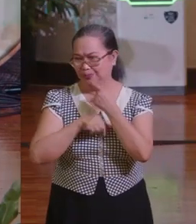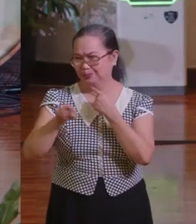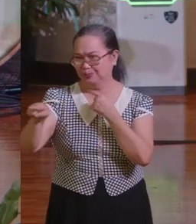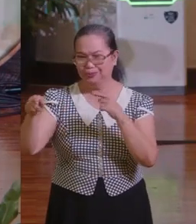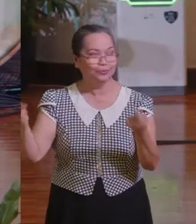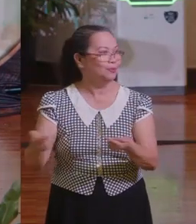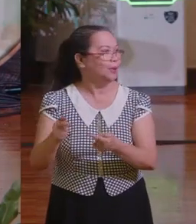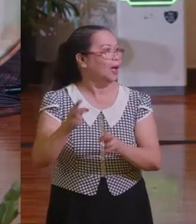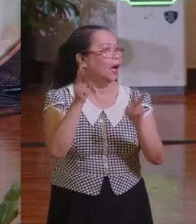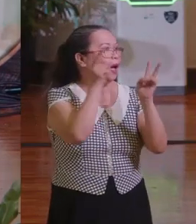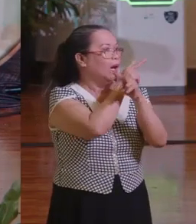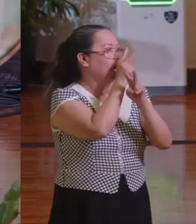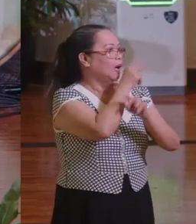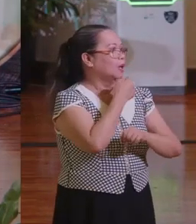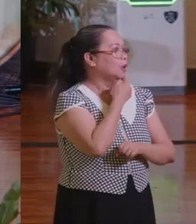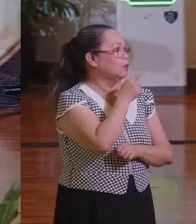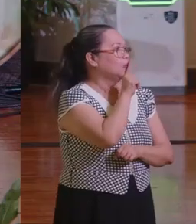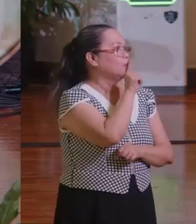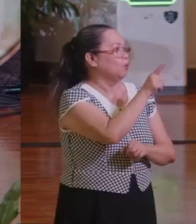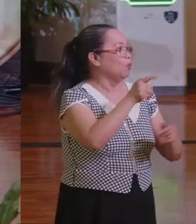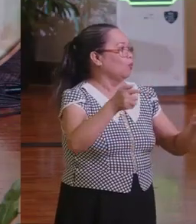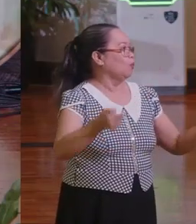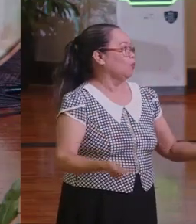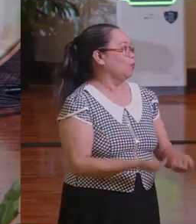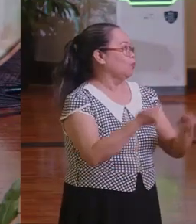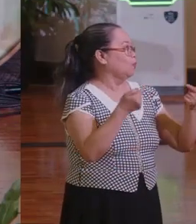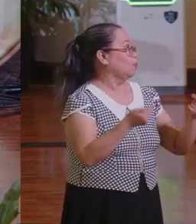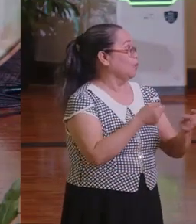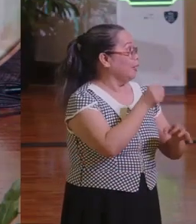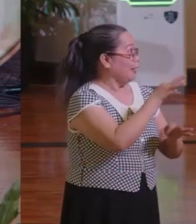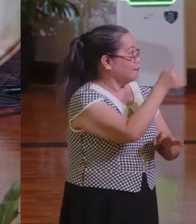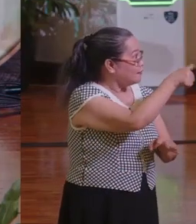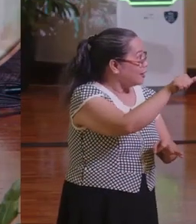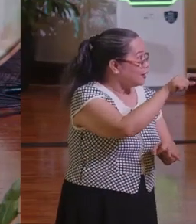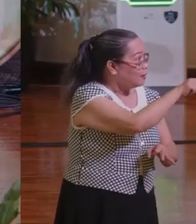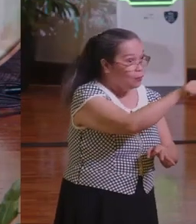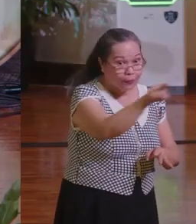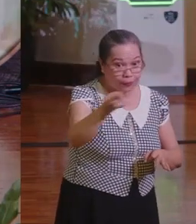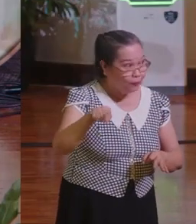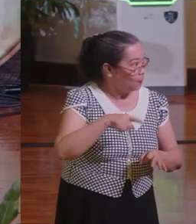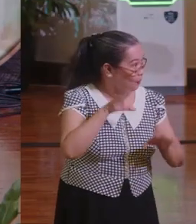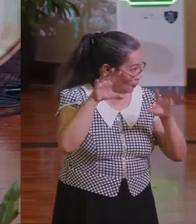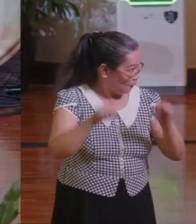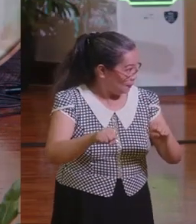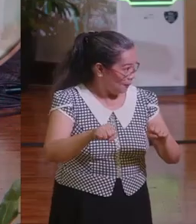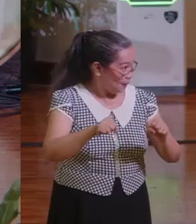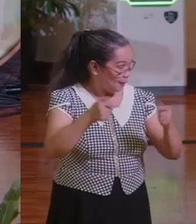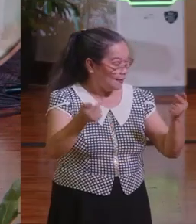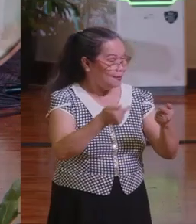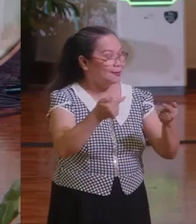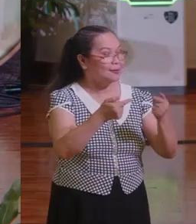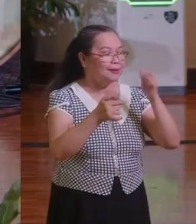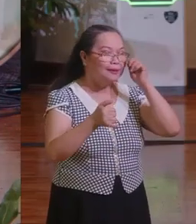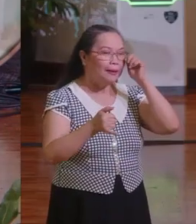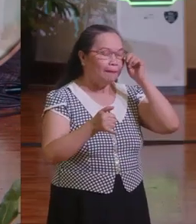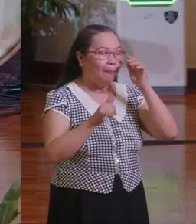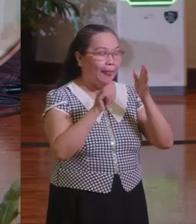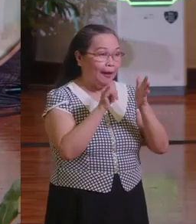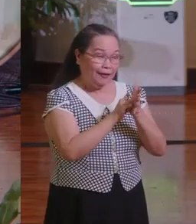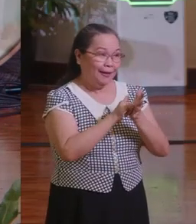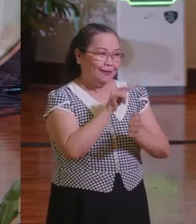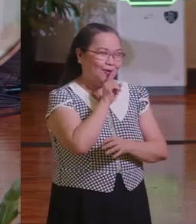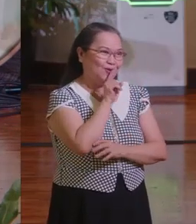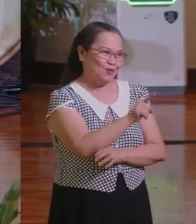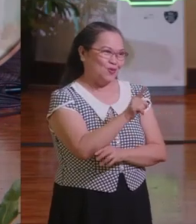So, nagkamali, nagkasala. If anyone is caught in any transgression. Ito po ay isang painful